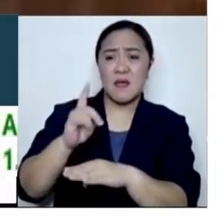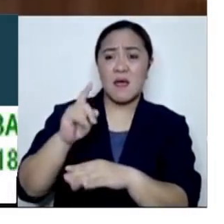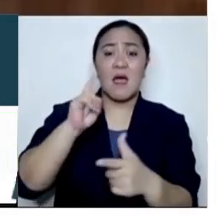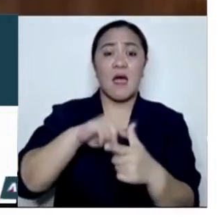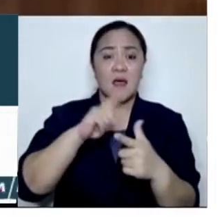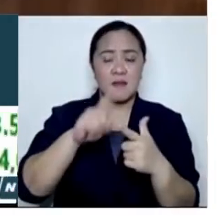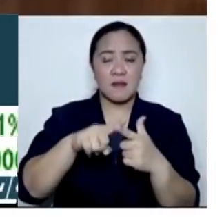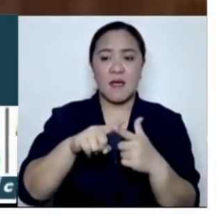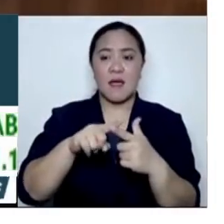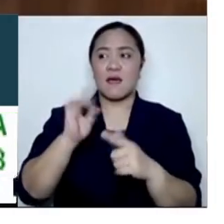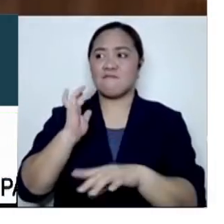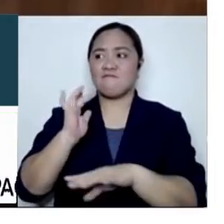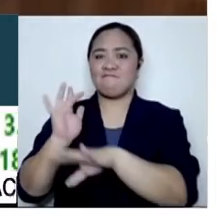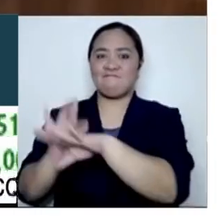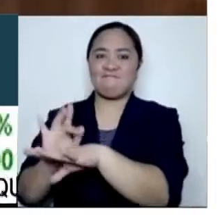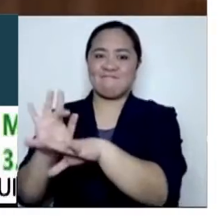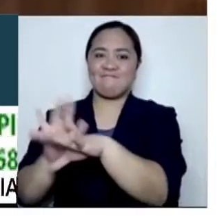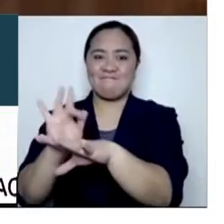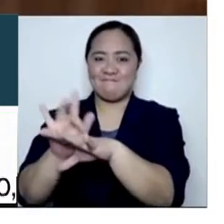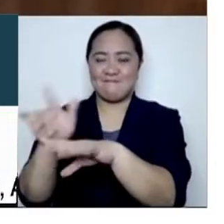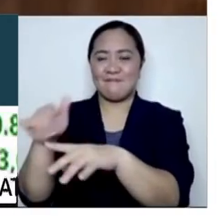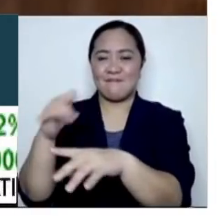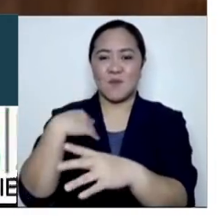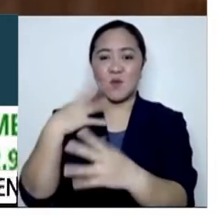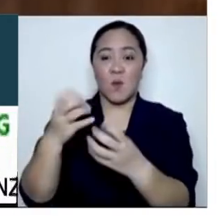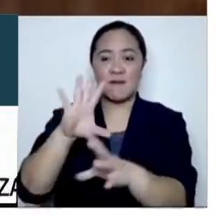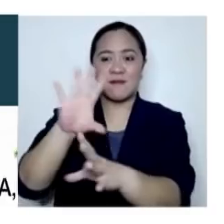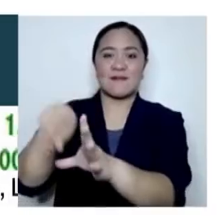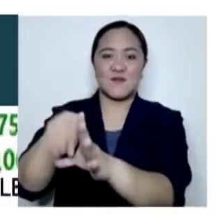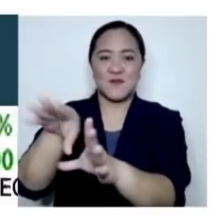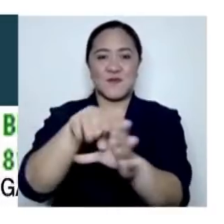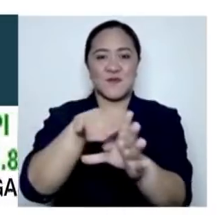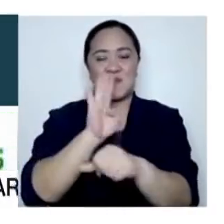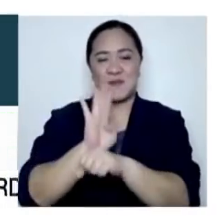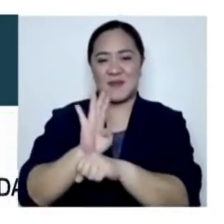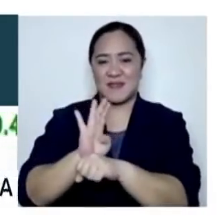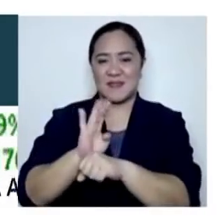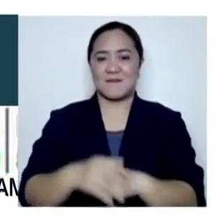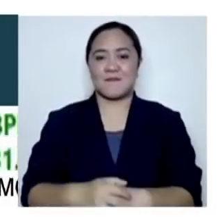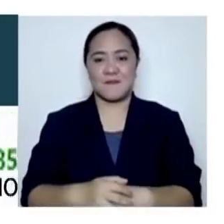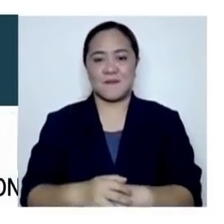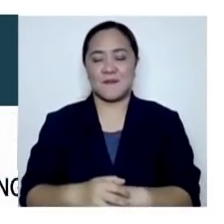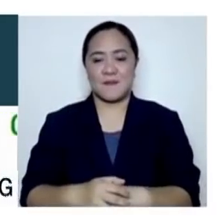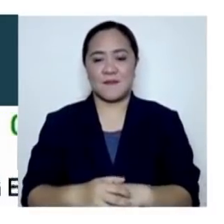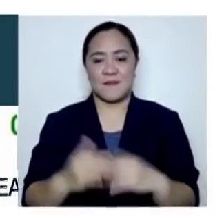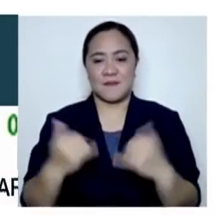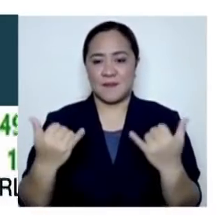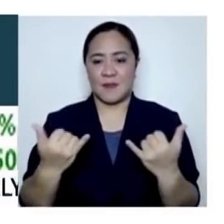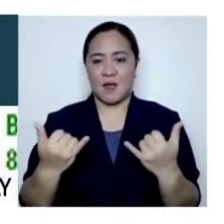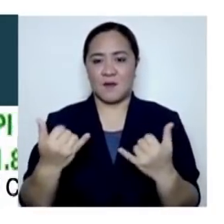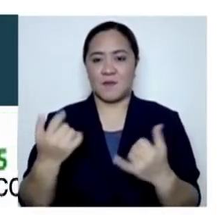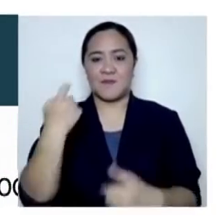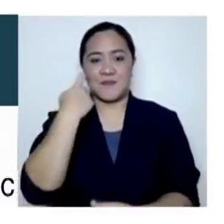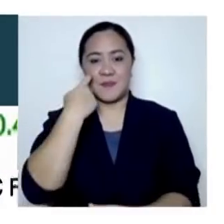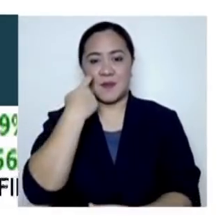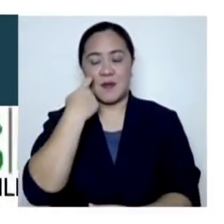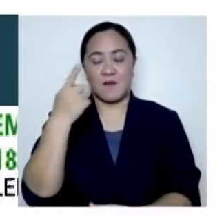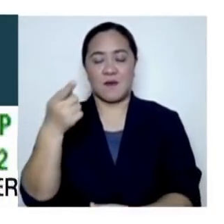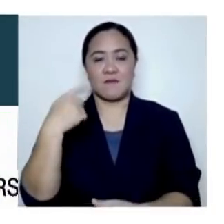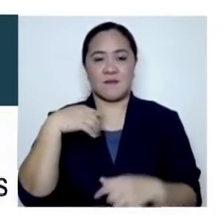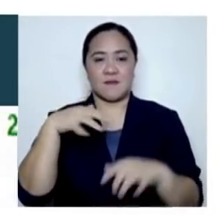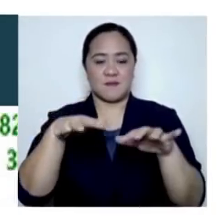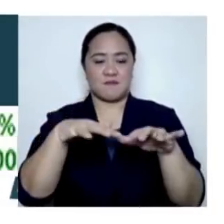sa negosyo, ang salita niya. Tell me something, Senator. Ito, mula sa punto de vista ng nanunood lamang